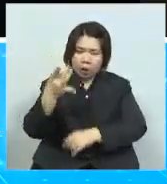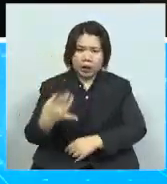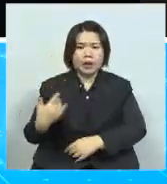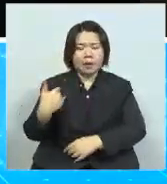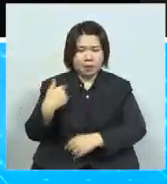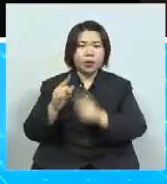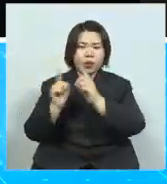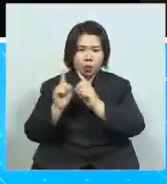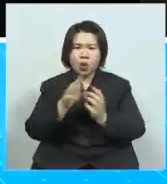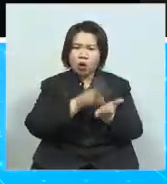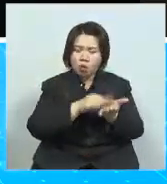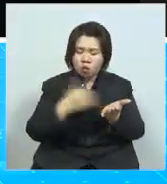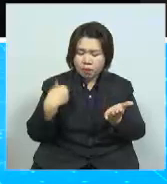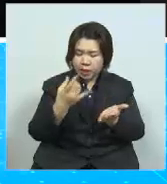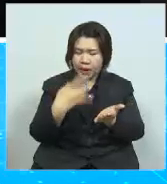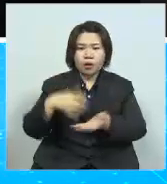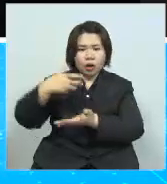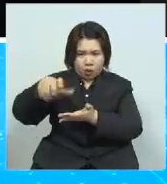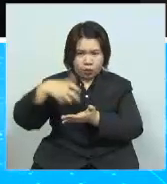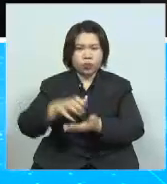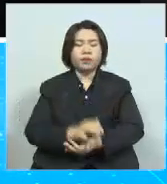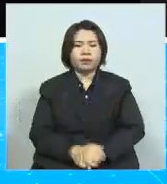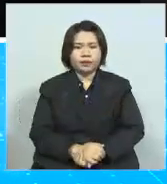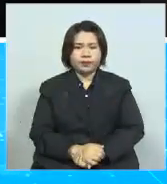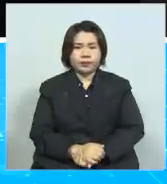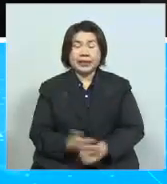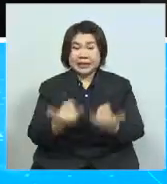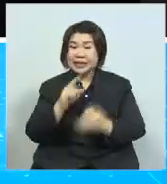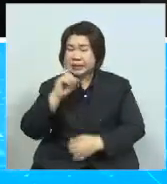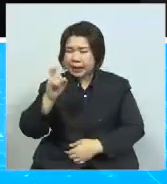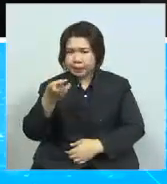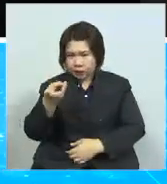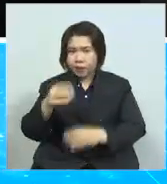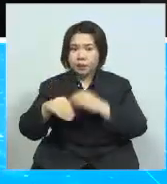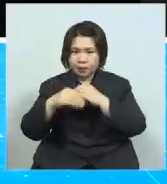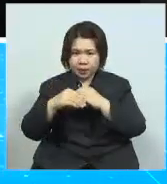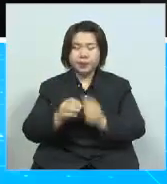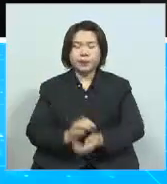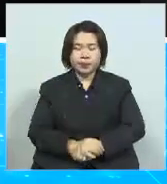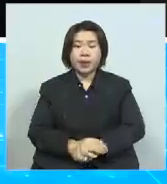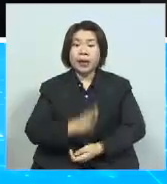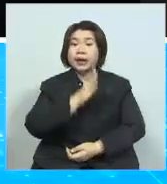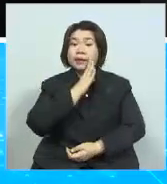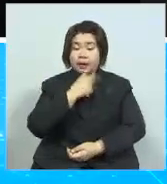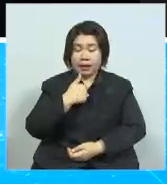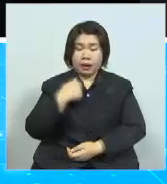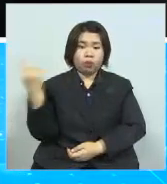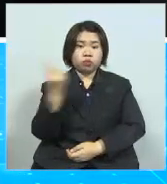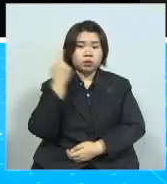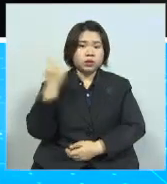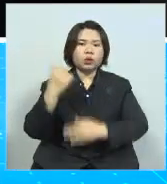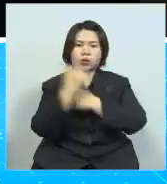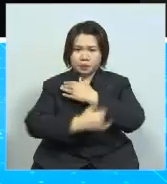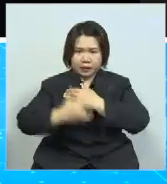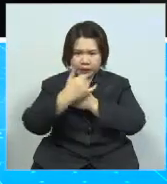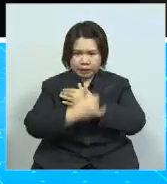ที่เรามีข้อมูล ค่ะอย่างนี้ขอเป็นความรู้เพิ่มเติมค่ะท่านรัฐมนตรีคะกรณีที่เราเดินทางไปท่องเที่ยวต่